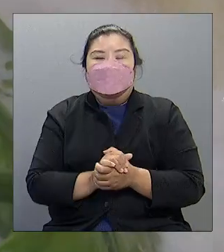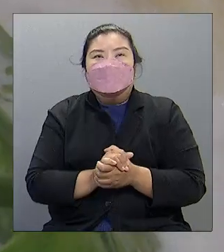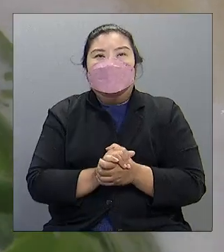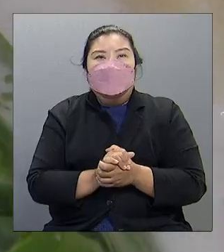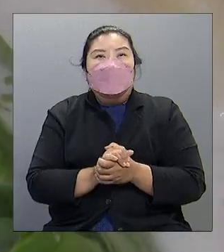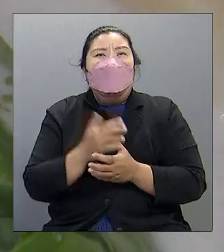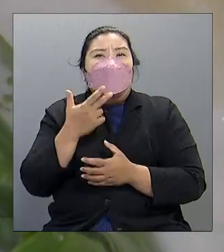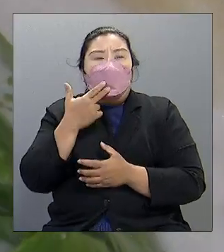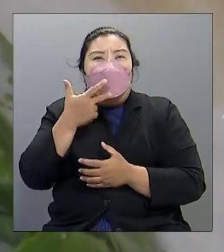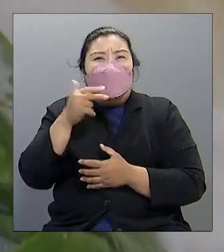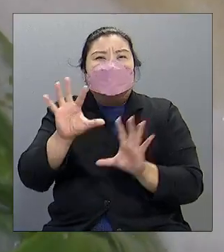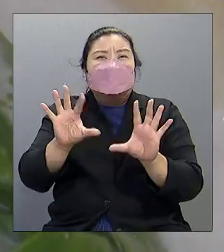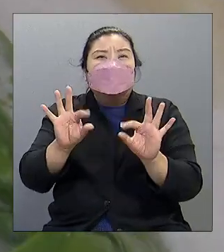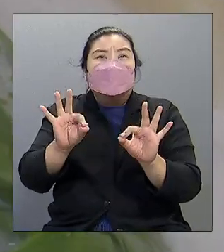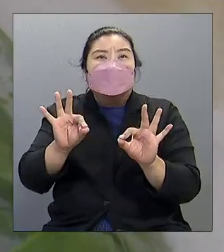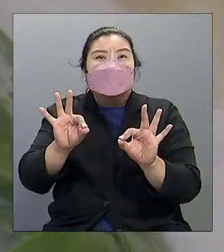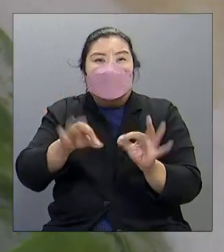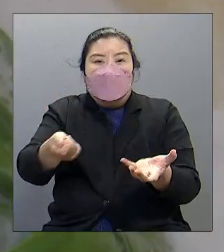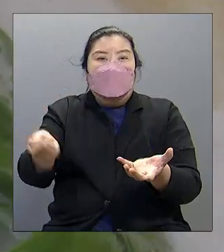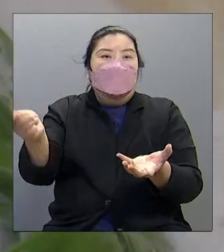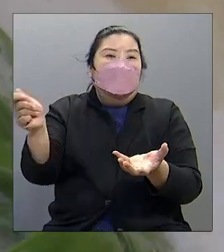น้ตาปีประมาณ 1 ช้อนโ๊ะค่ะ